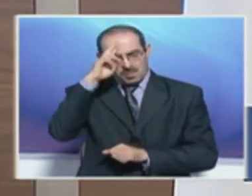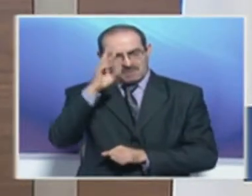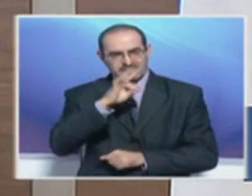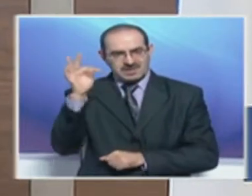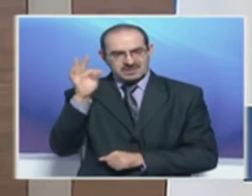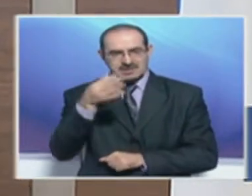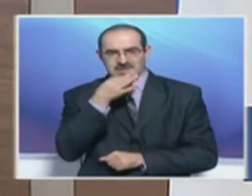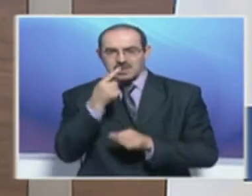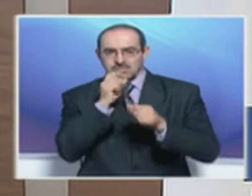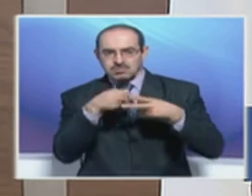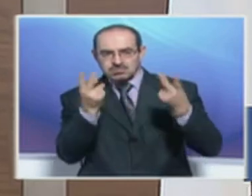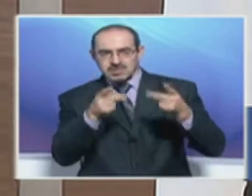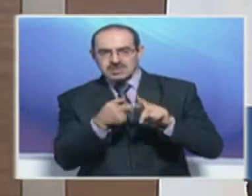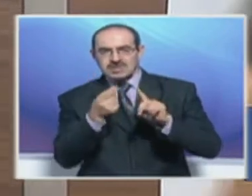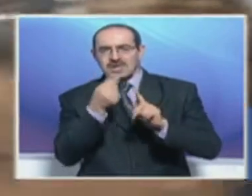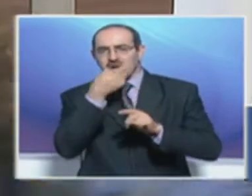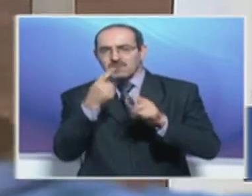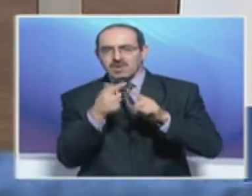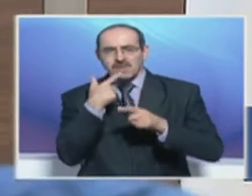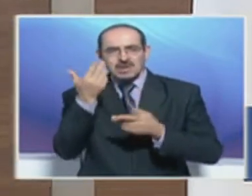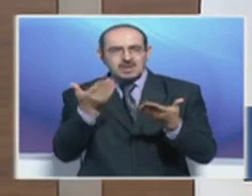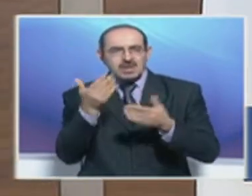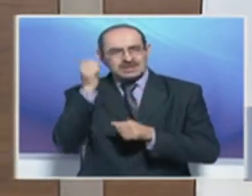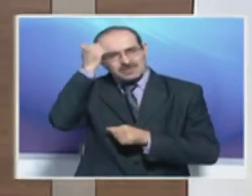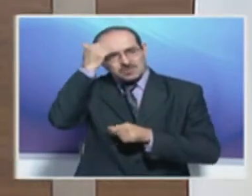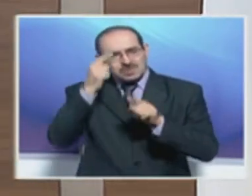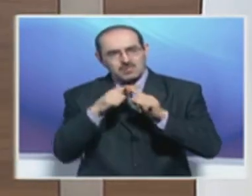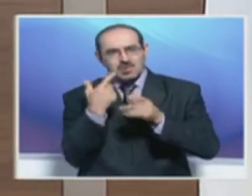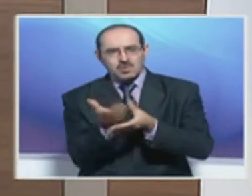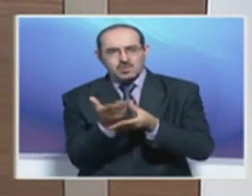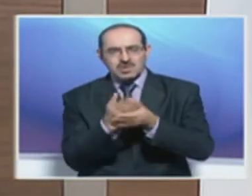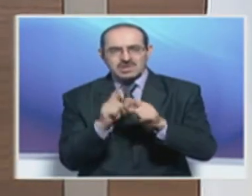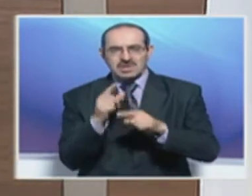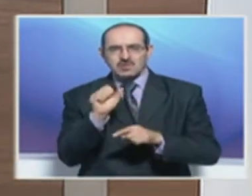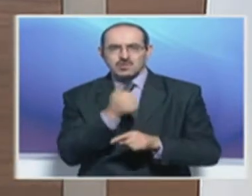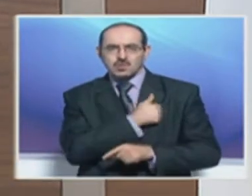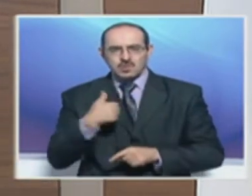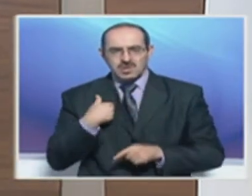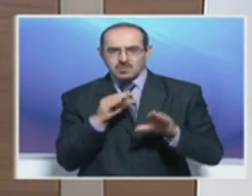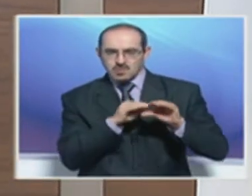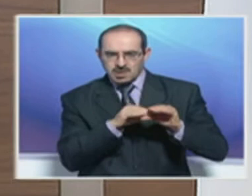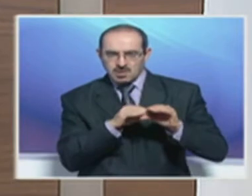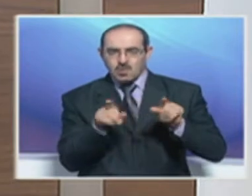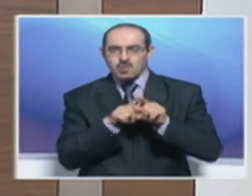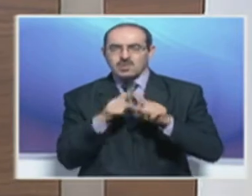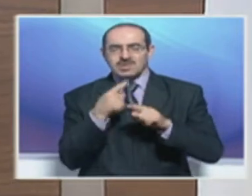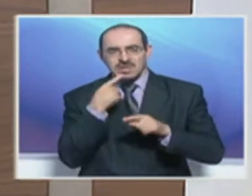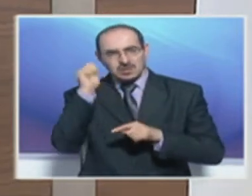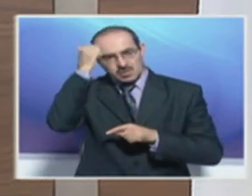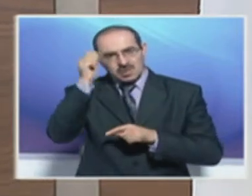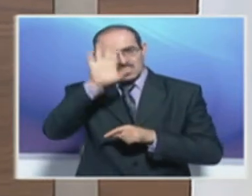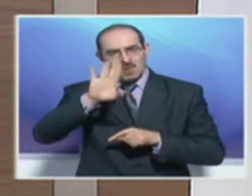les grands enjeux économiques et sociaux auxquels nous faisons face et d'aborder les différentes crises qui affectent l'espace